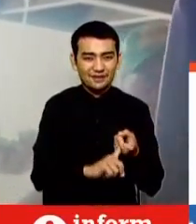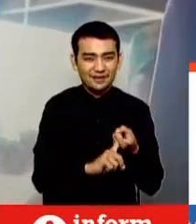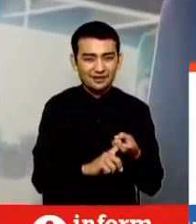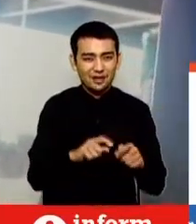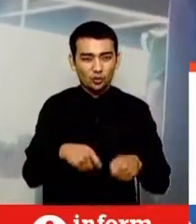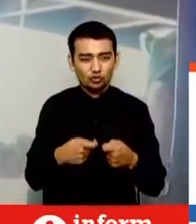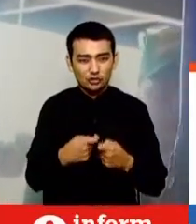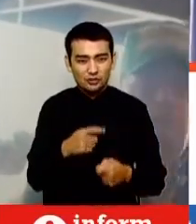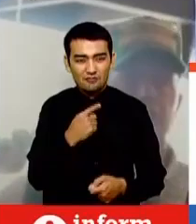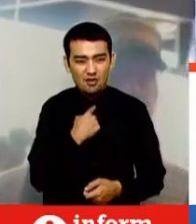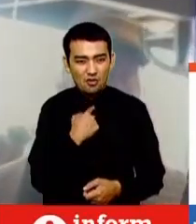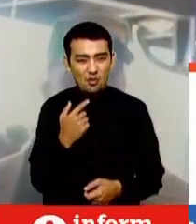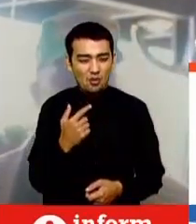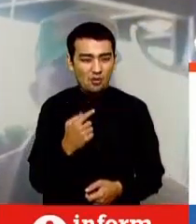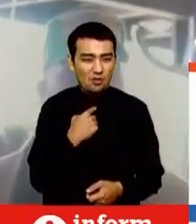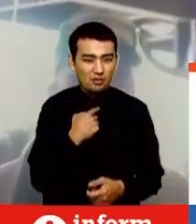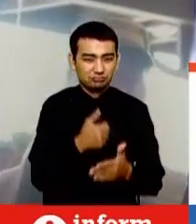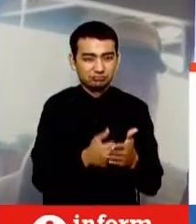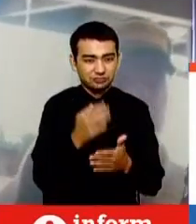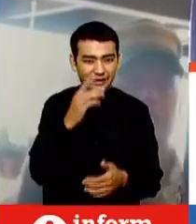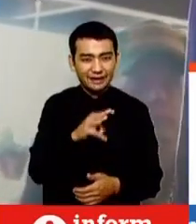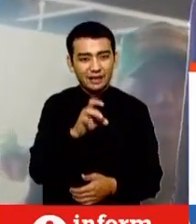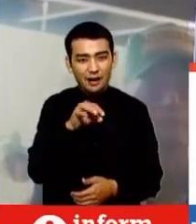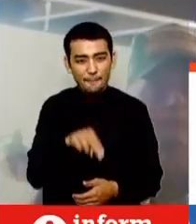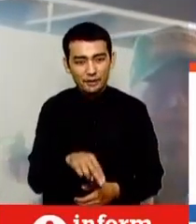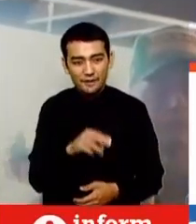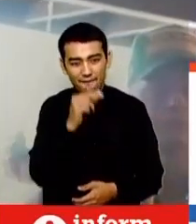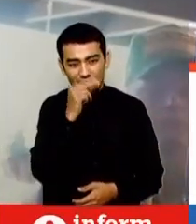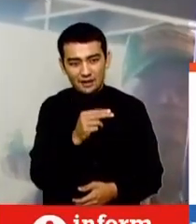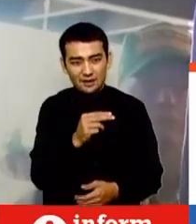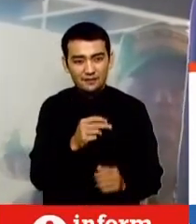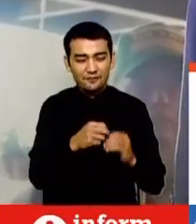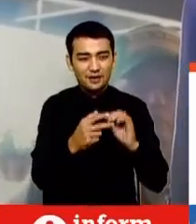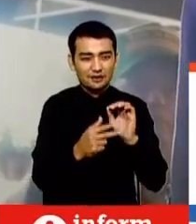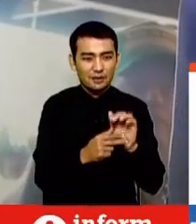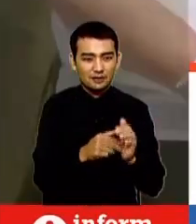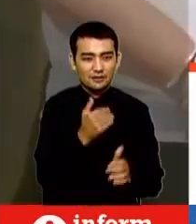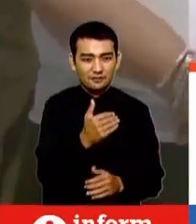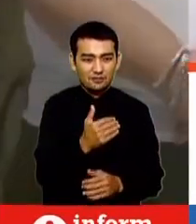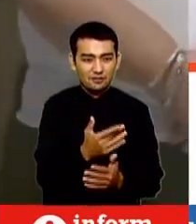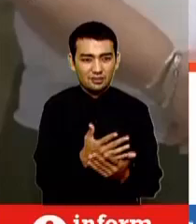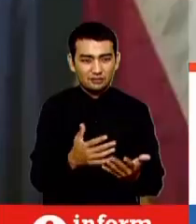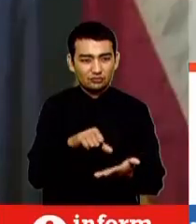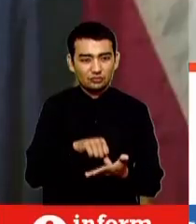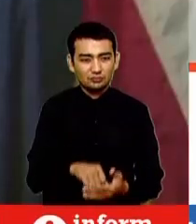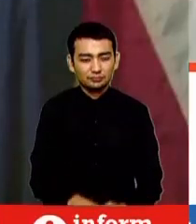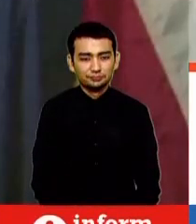вмешательством в подсчет голосов. Помимо Трампа, обвиняемыми по этому делу проходят 18 его соратников.